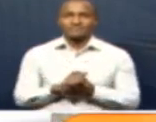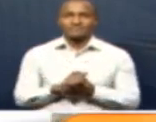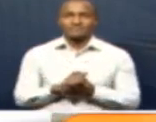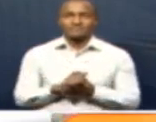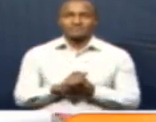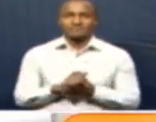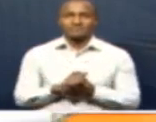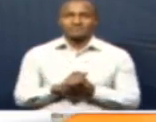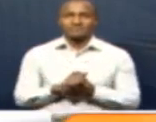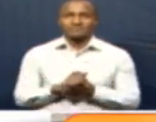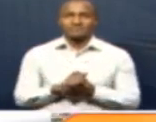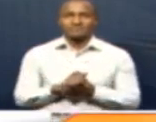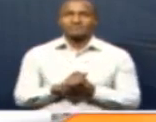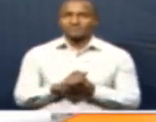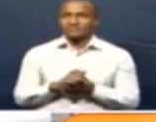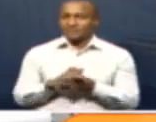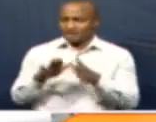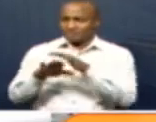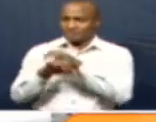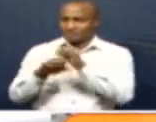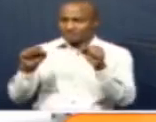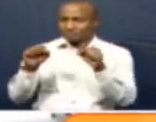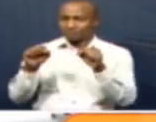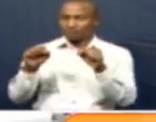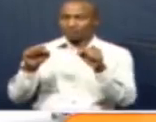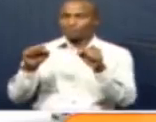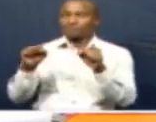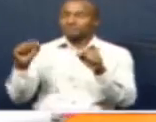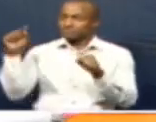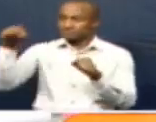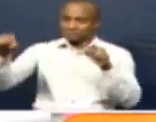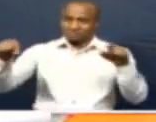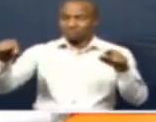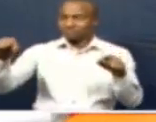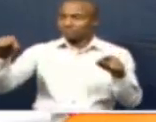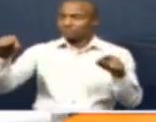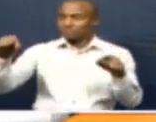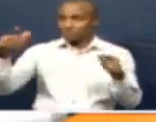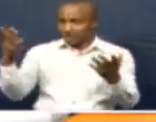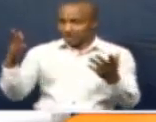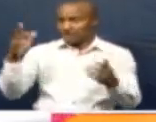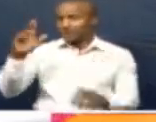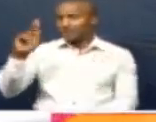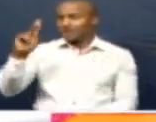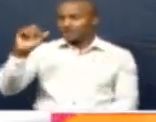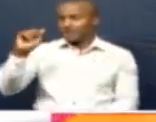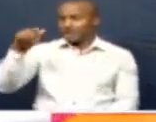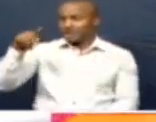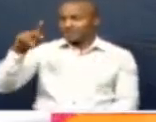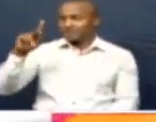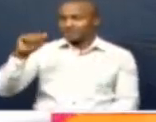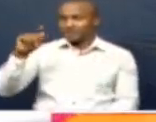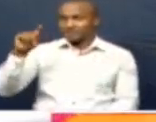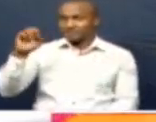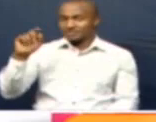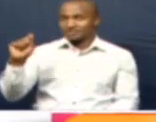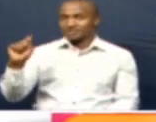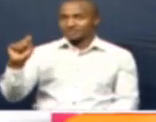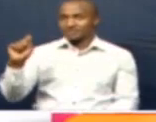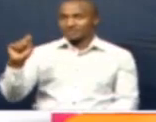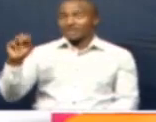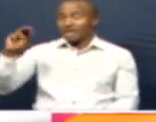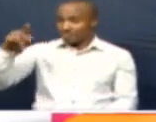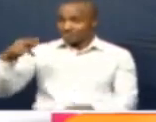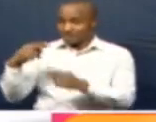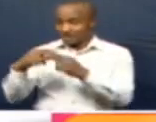Sambamba na kuwepo kwa naibu rais katika hafla mbili za kutoa shukrani, kwanza huko Kapkatet kwa kimbunge wa Bureti Jafeth Mutai na